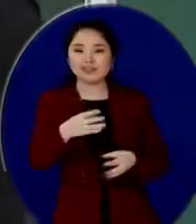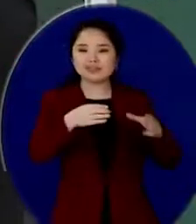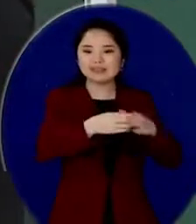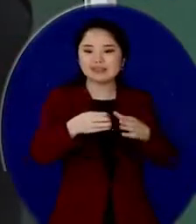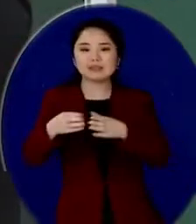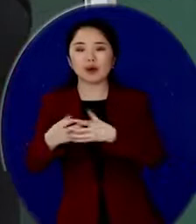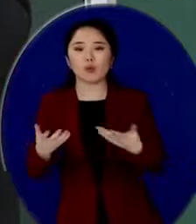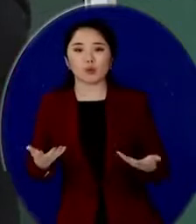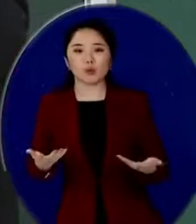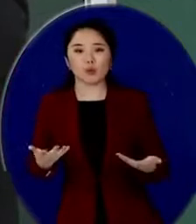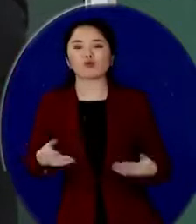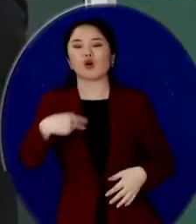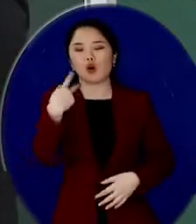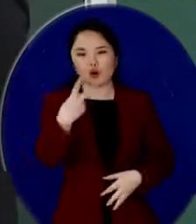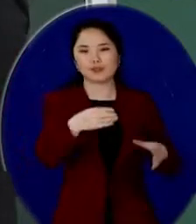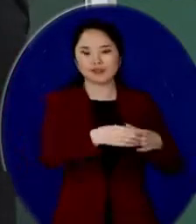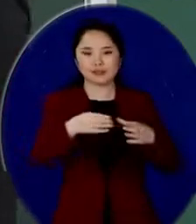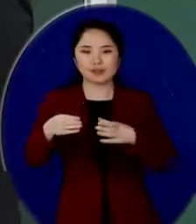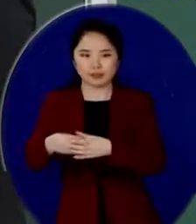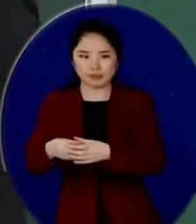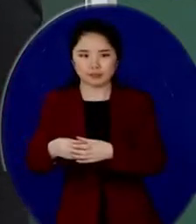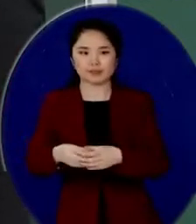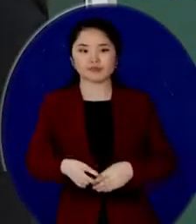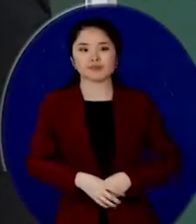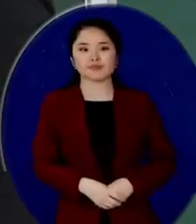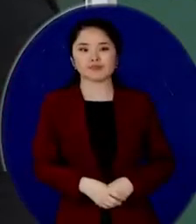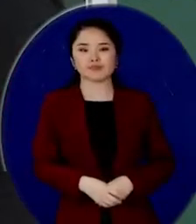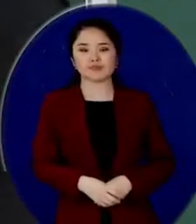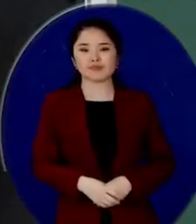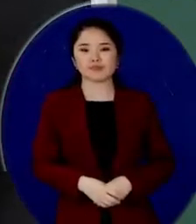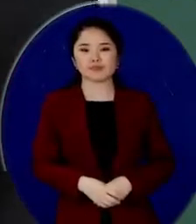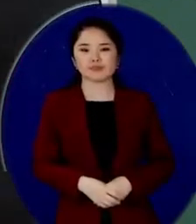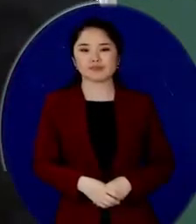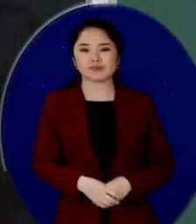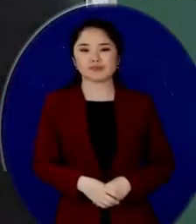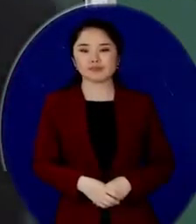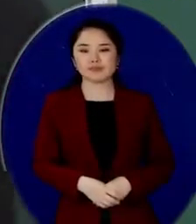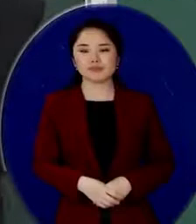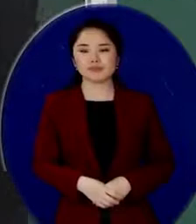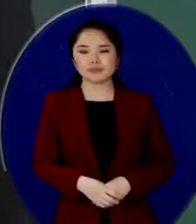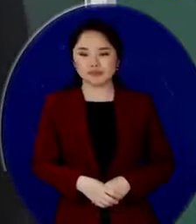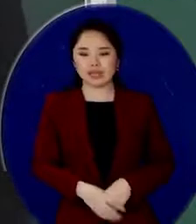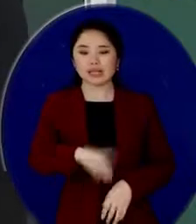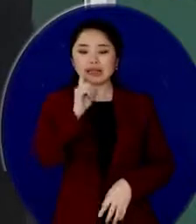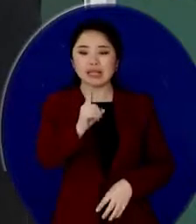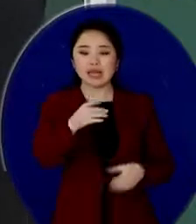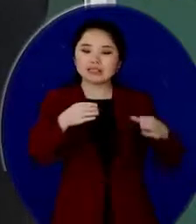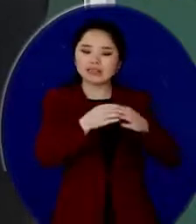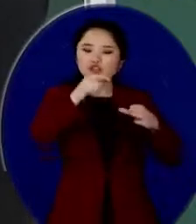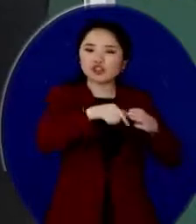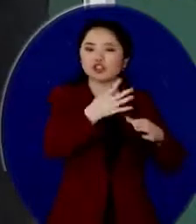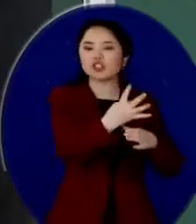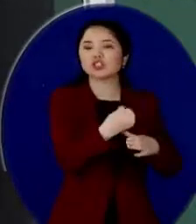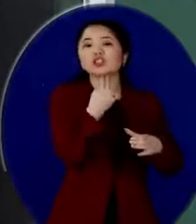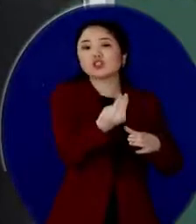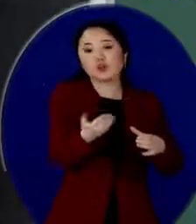хийлээ. 2 савнд тэнцүү хувааж хийсэн. Тэгвэл 1 савнд хідэн харандаа